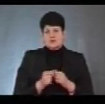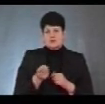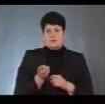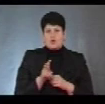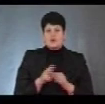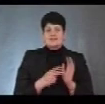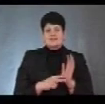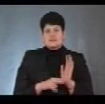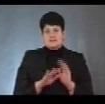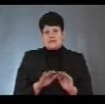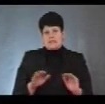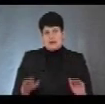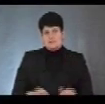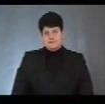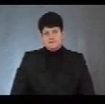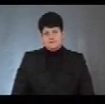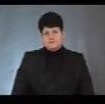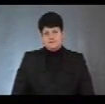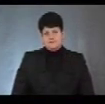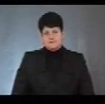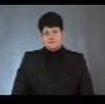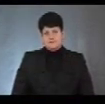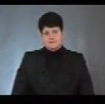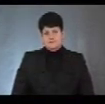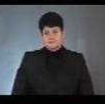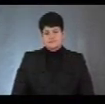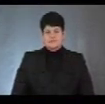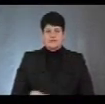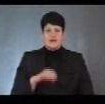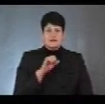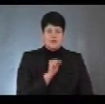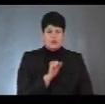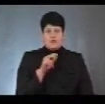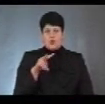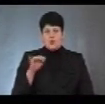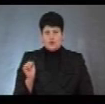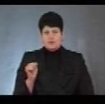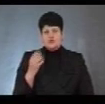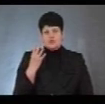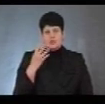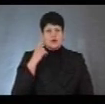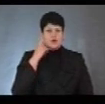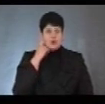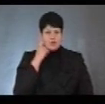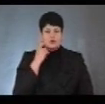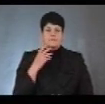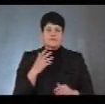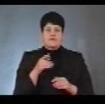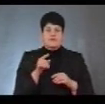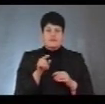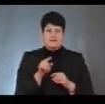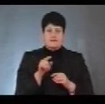дітей, повідомила Ольга Гордієнко. Андрійкові Любі 4 роки, у нього синдром Дауна. Наші кореспонденти